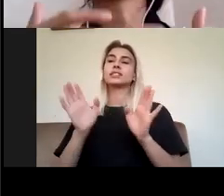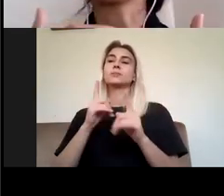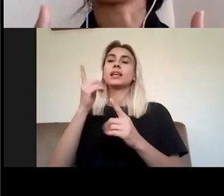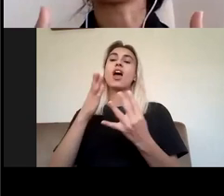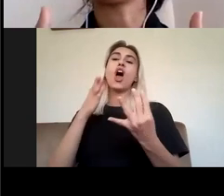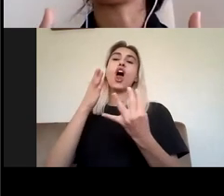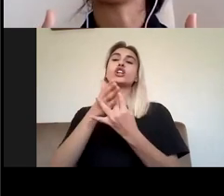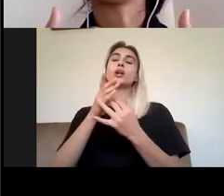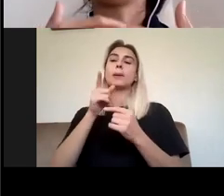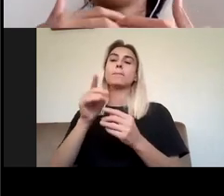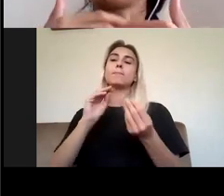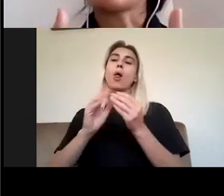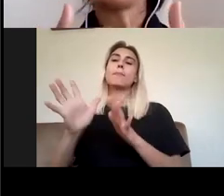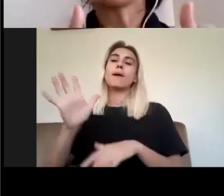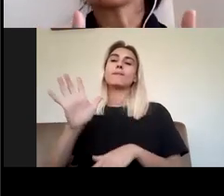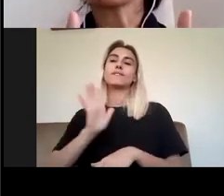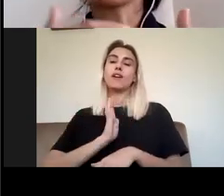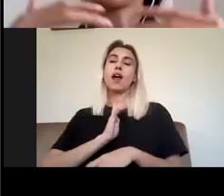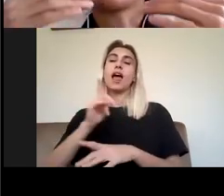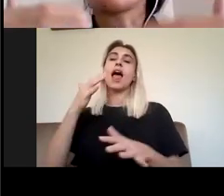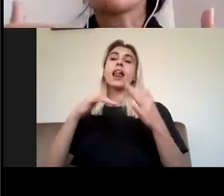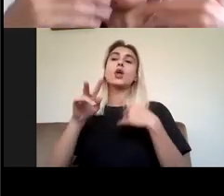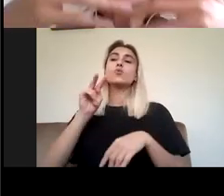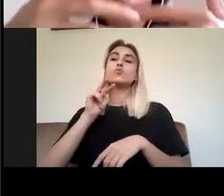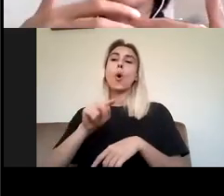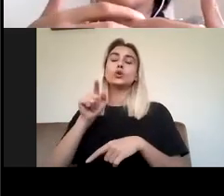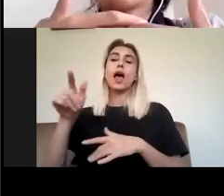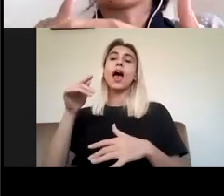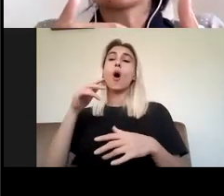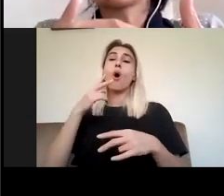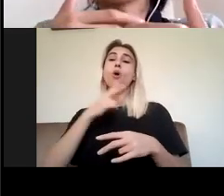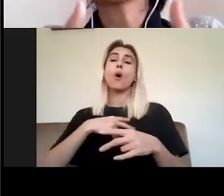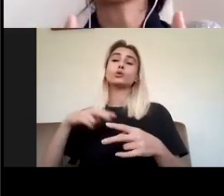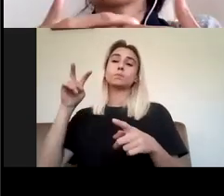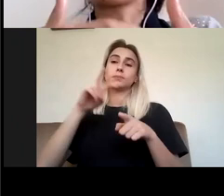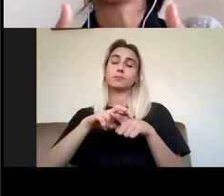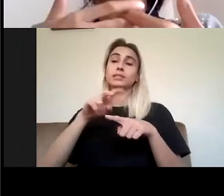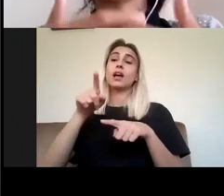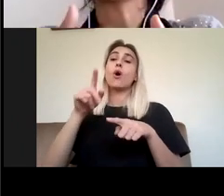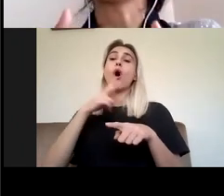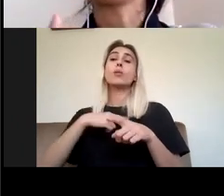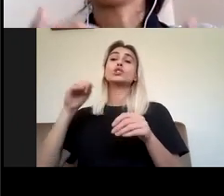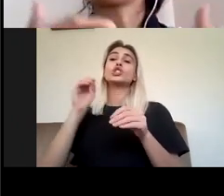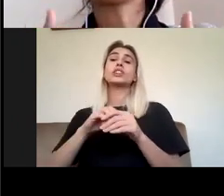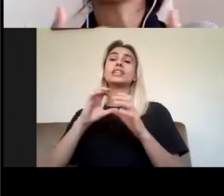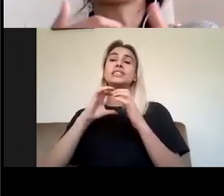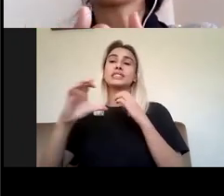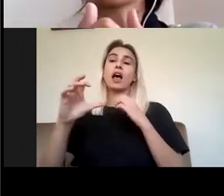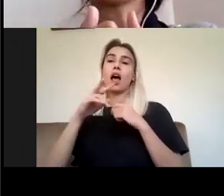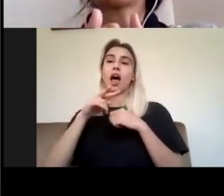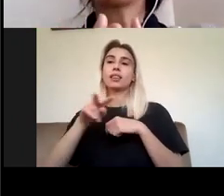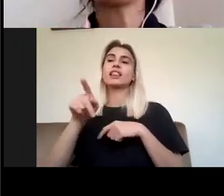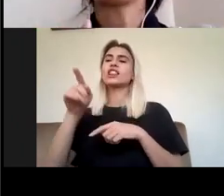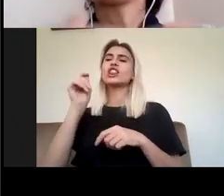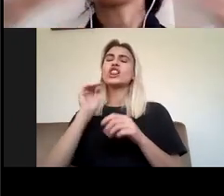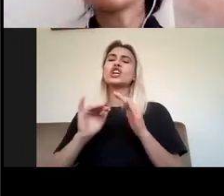erişilebilirlik problemi var. Yani engelli yolcunun otobüse binmesi ve otobüs içerisindeki seyahatiyle ilgili yaşadığı